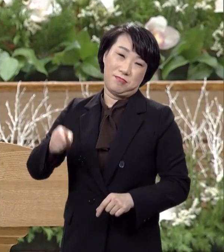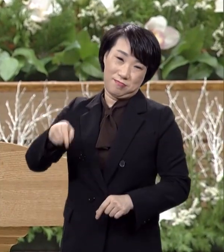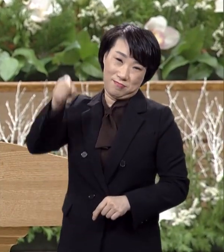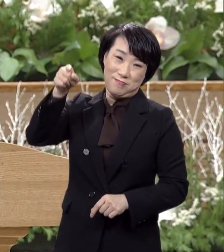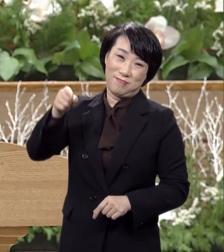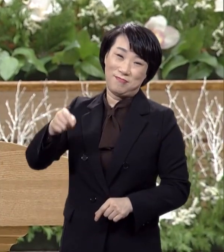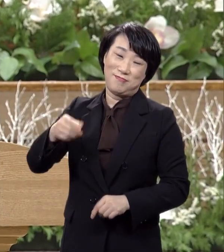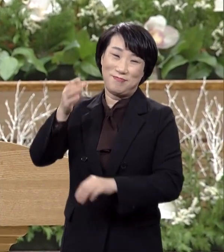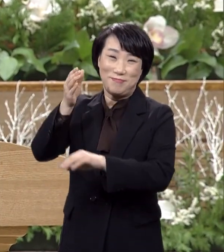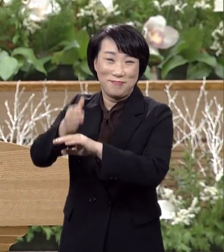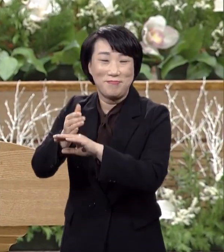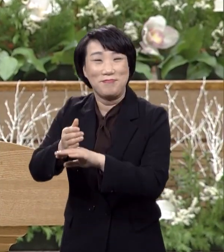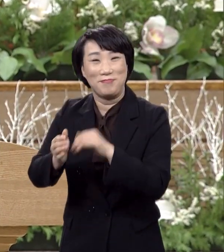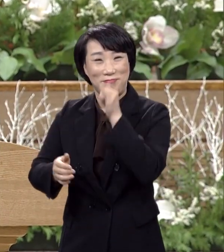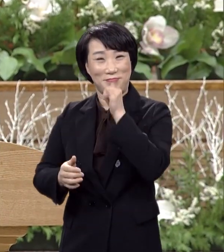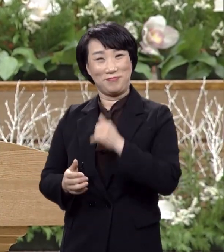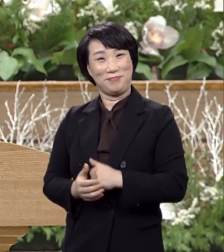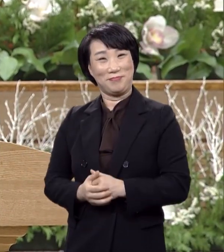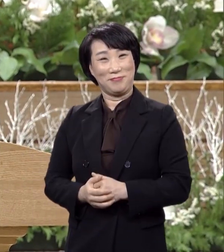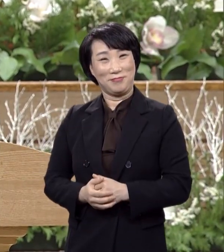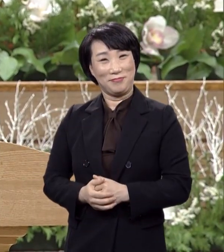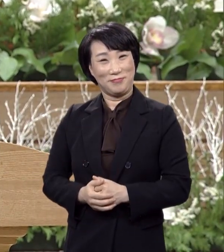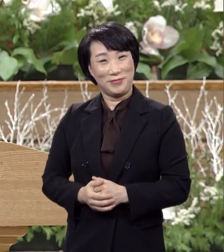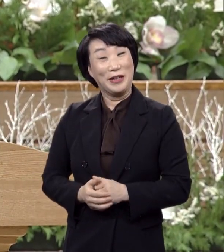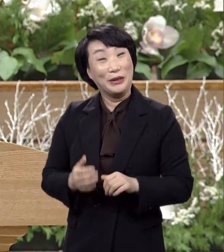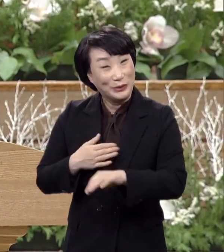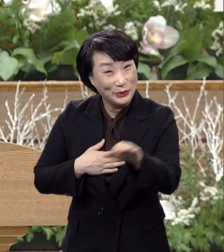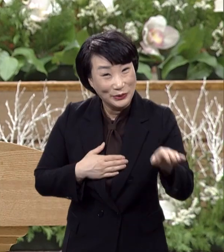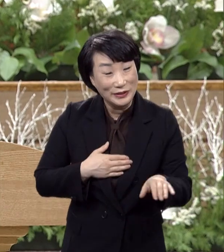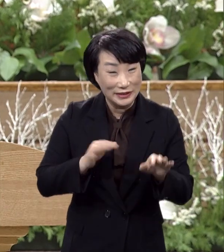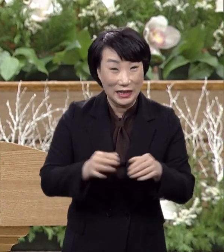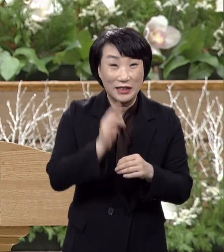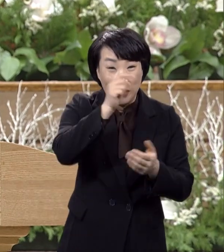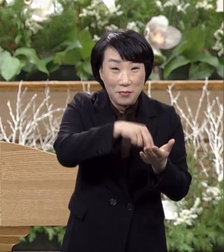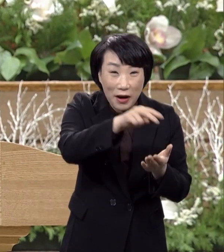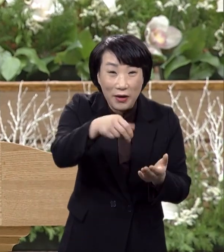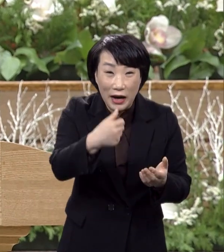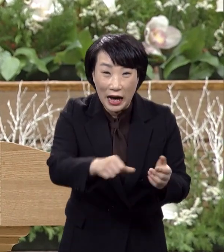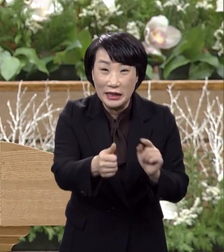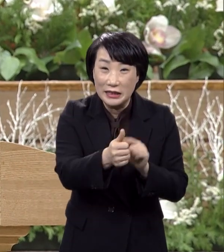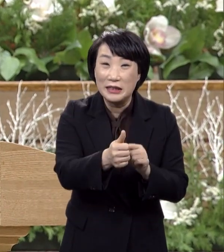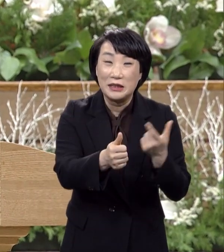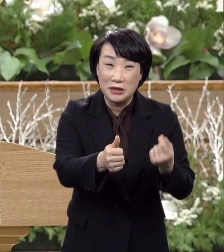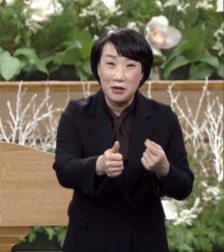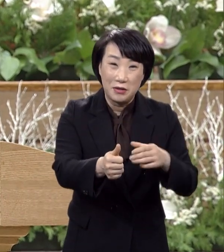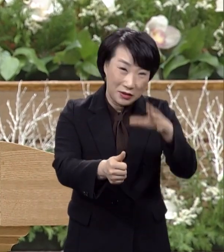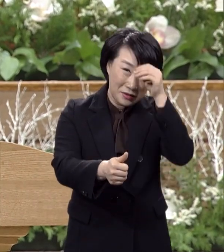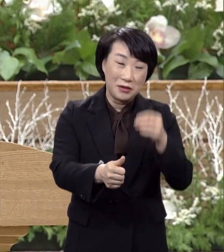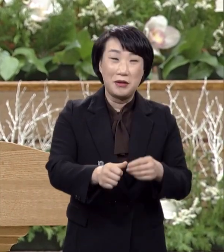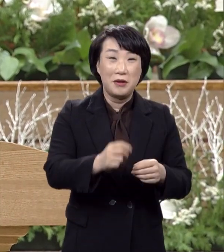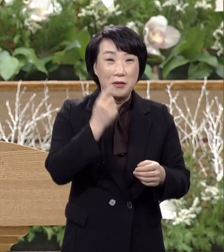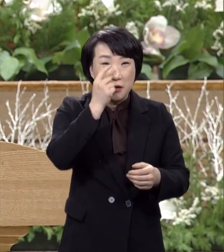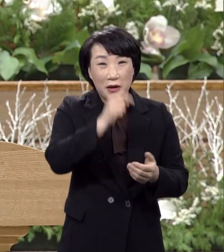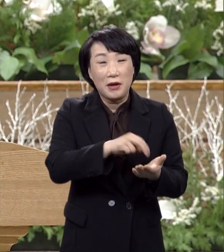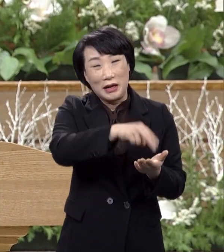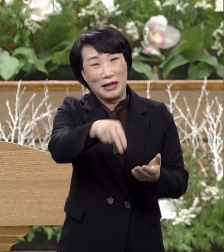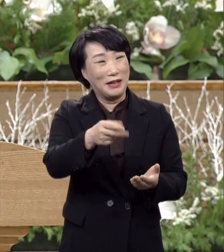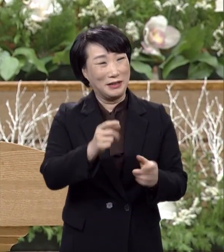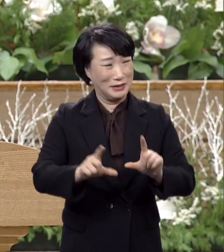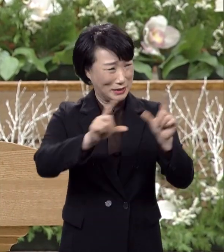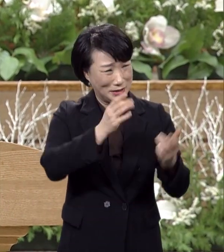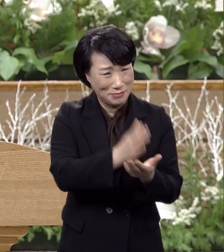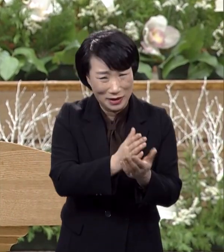참 얼마나 감사하냐 그 말이오. 우리는 탕자와 같이 방탕하지 말고, 탕자와